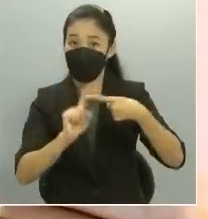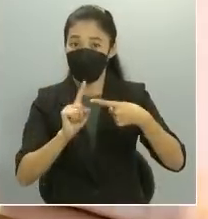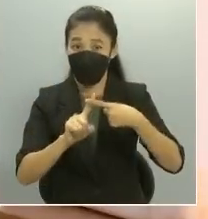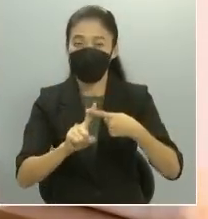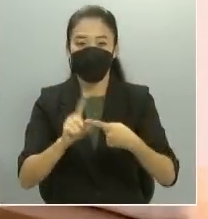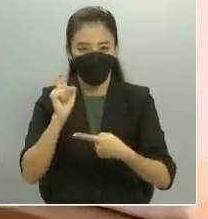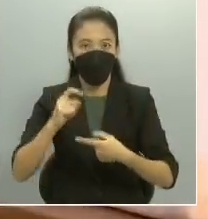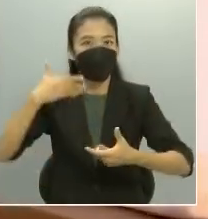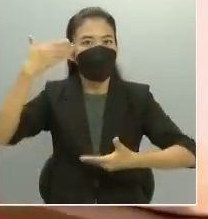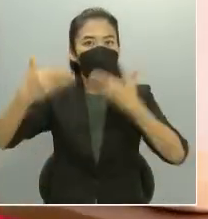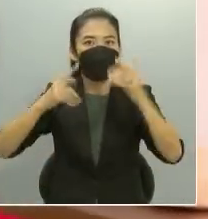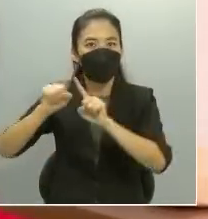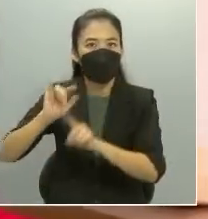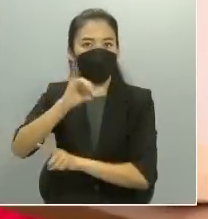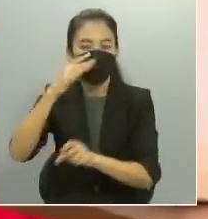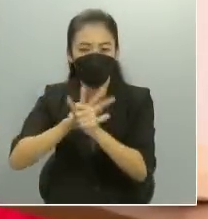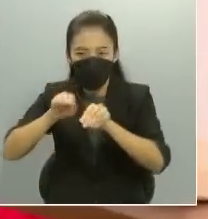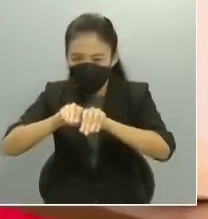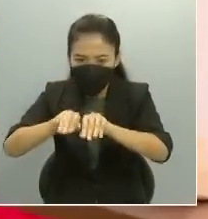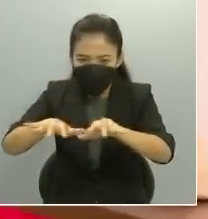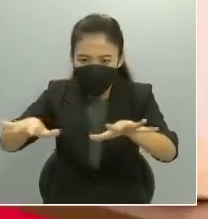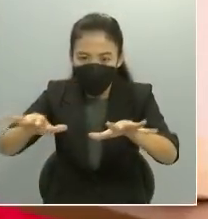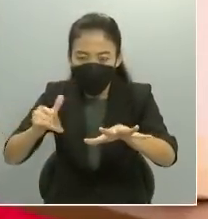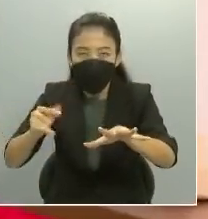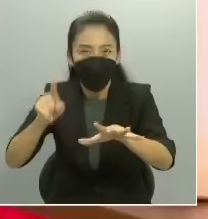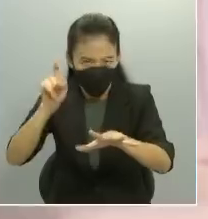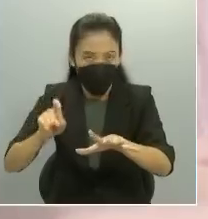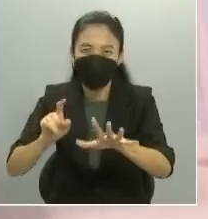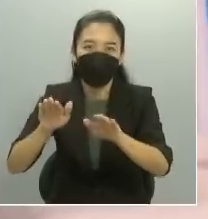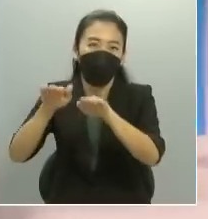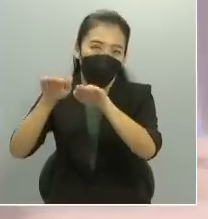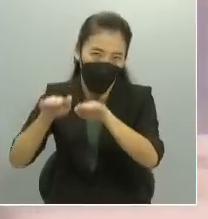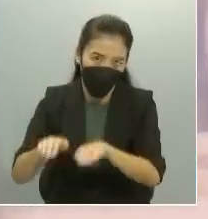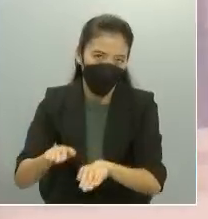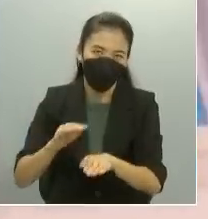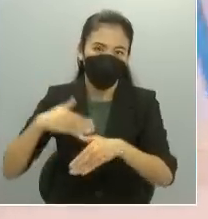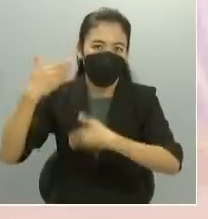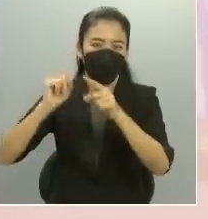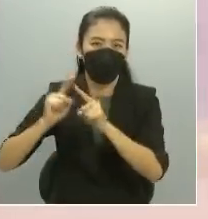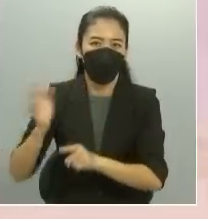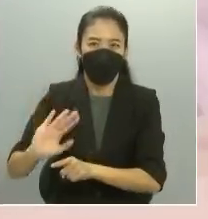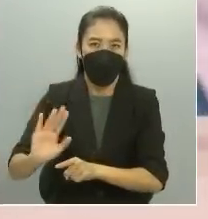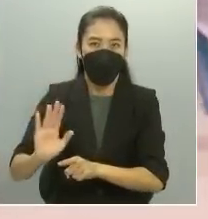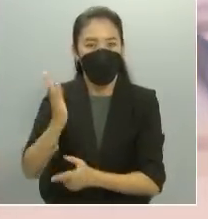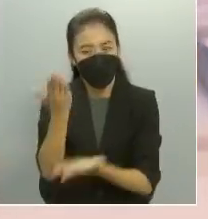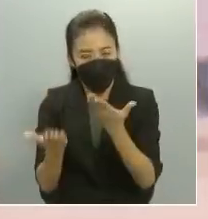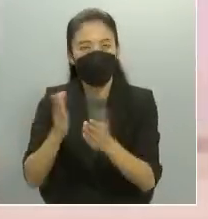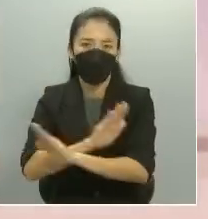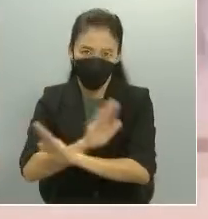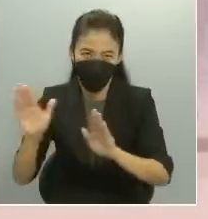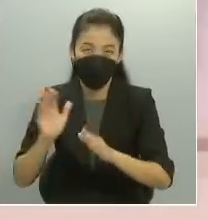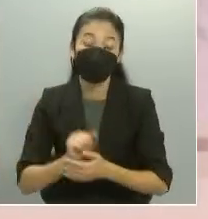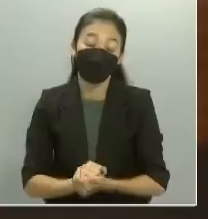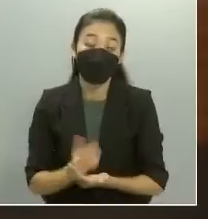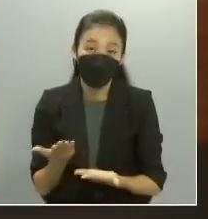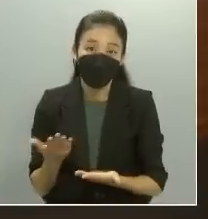ความเสี่ยงในการติดเชื้อและแพร่เชื้อค่ะกางแปลงจะได้จัดไหมกรุงเทพฯกลางแปลงหรือ